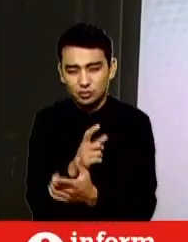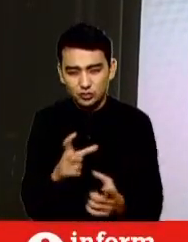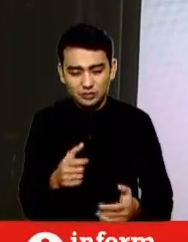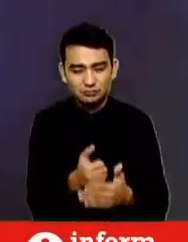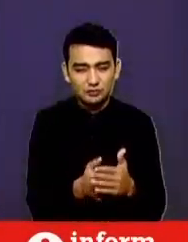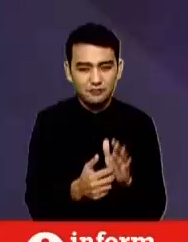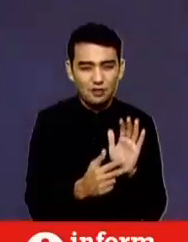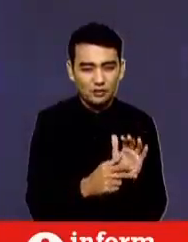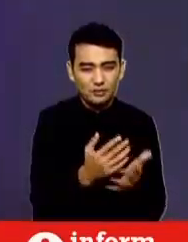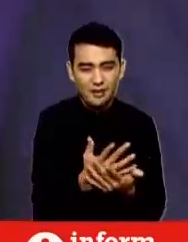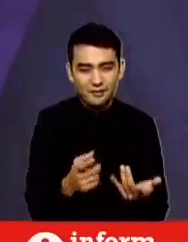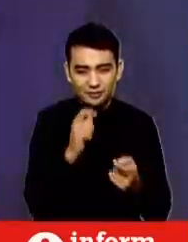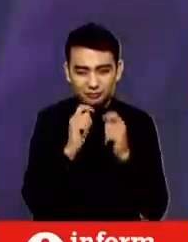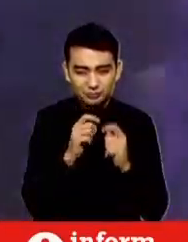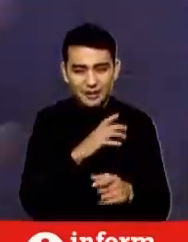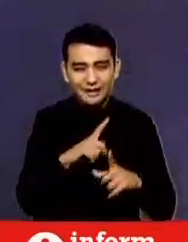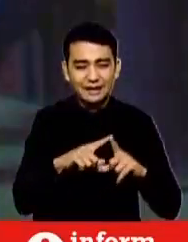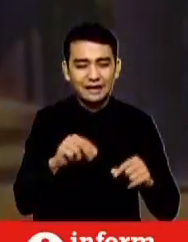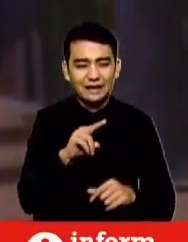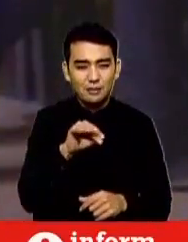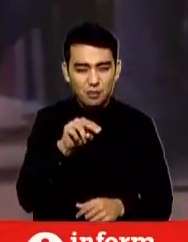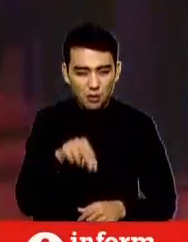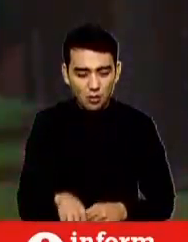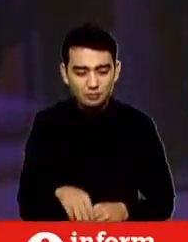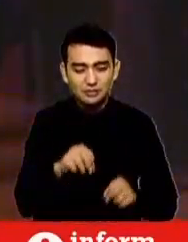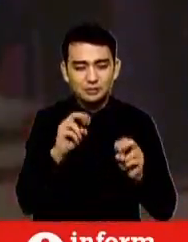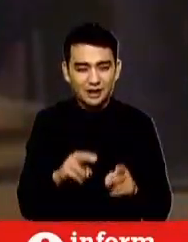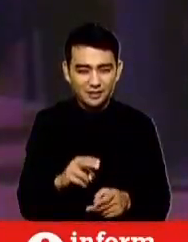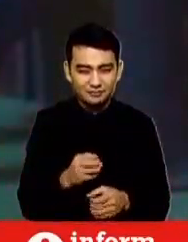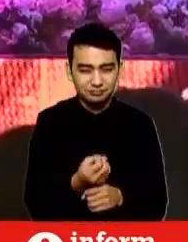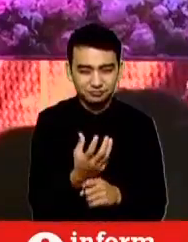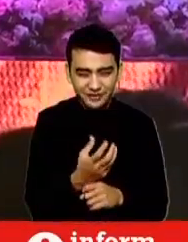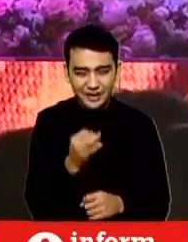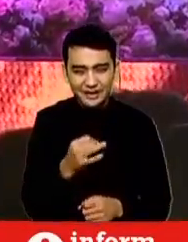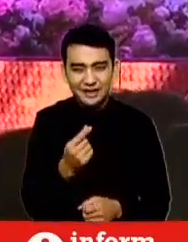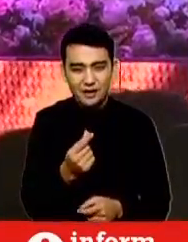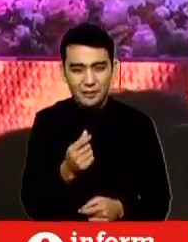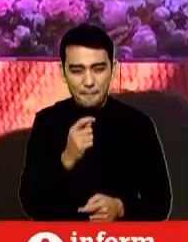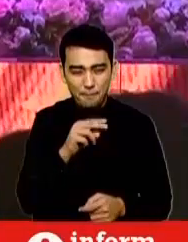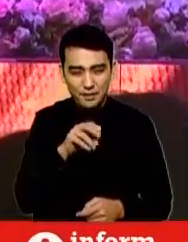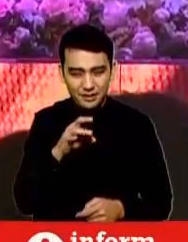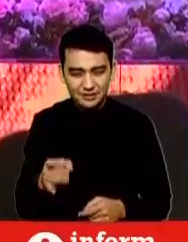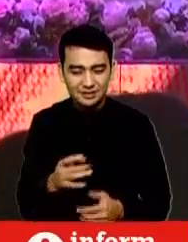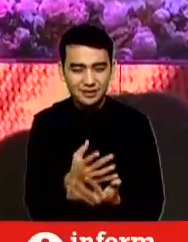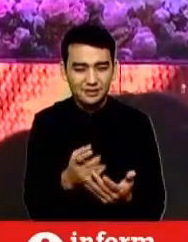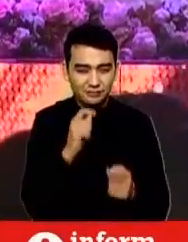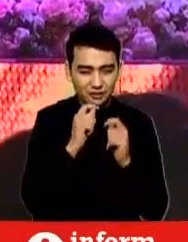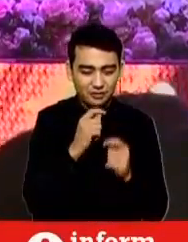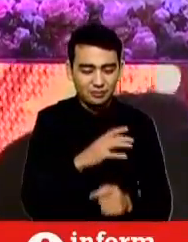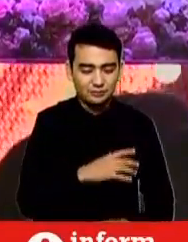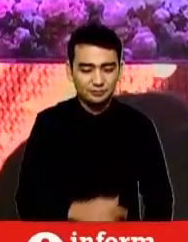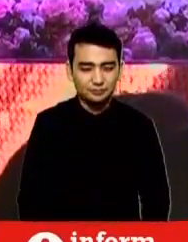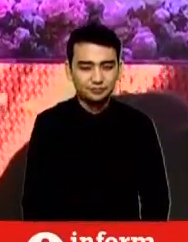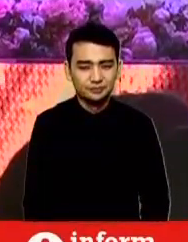в восьми номинациях награждены дипломами специальной статуэткой денежными призами и подарками Екатерина Белоусова